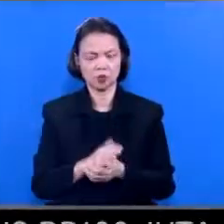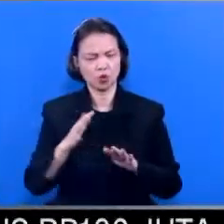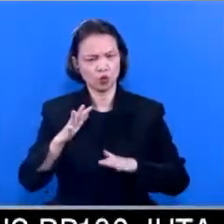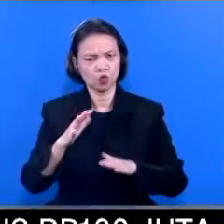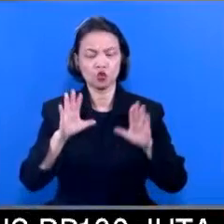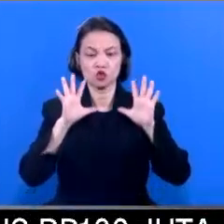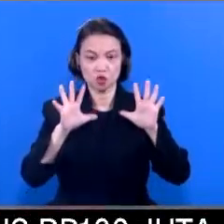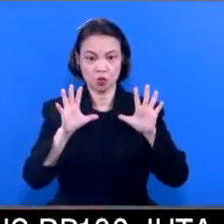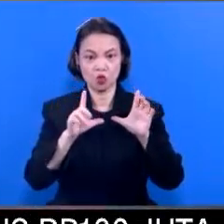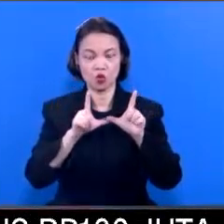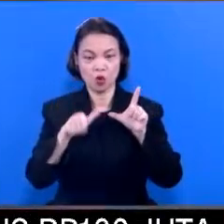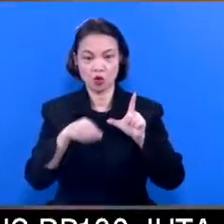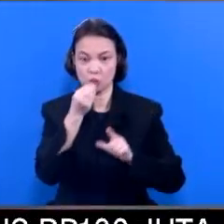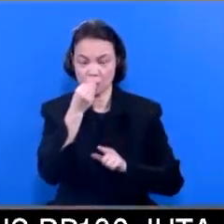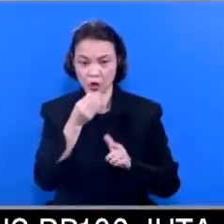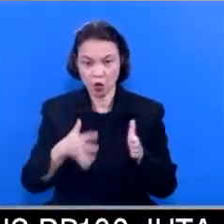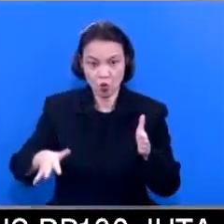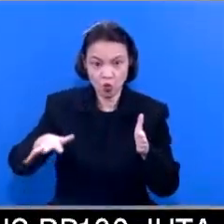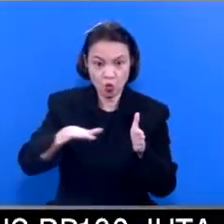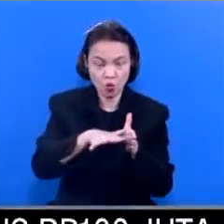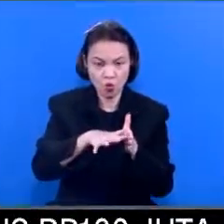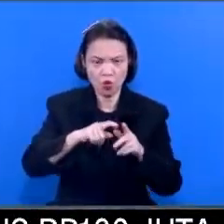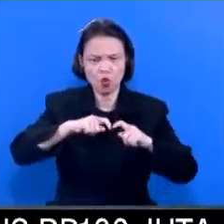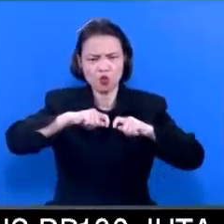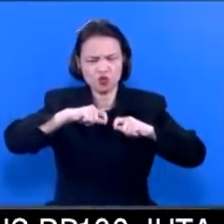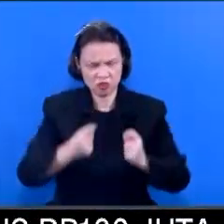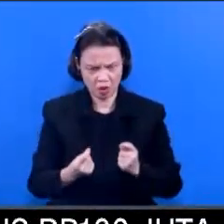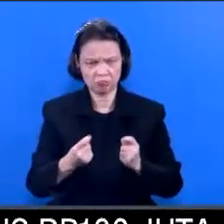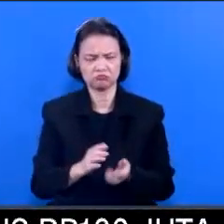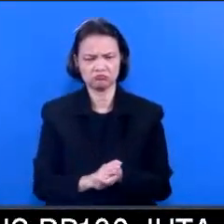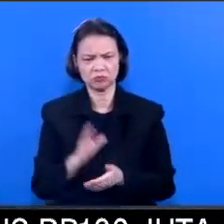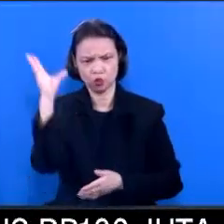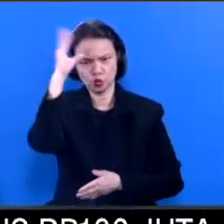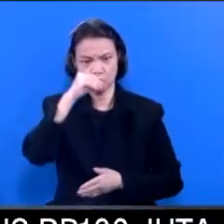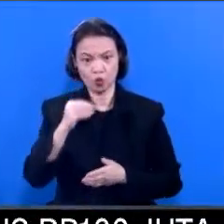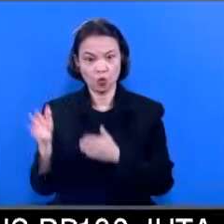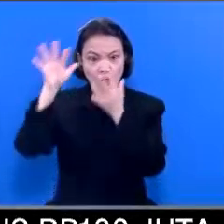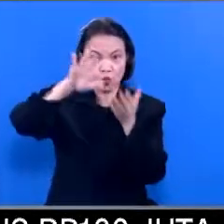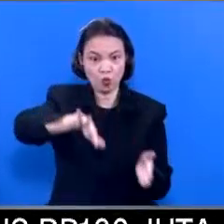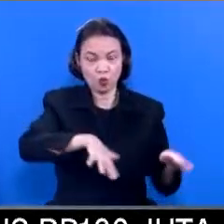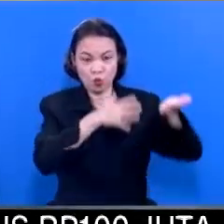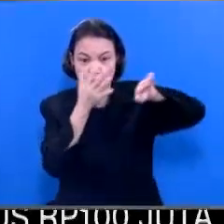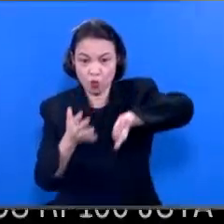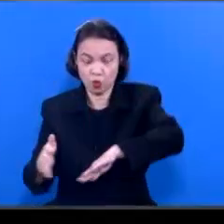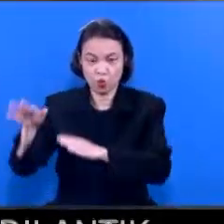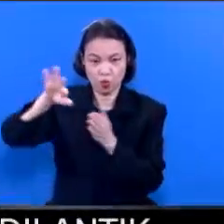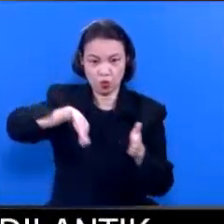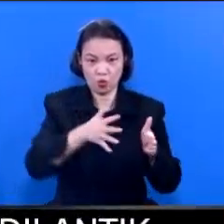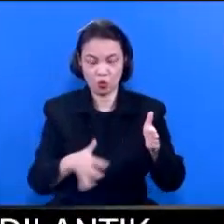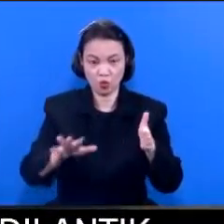warung makan di bibir pantai Watu Pecak mengalami kerusakan. Diketahui ketinggian gelombang tinggi di pantai selatan Lumajang ini